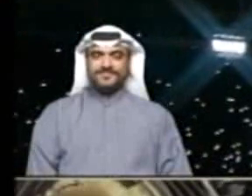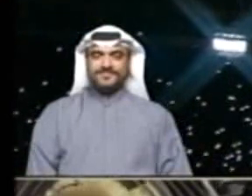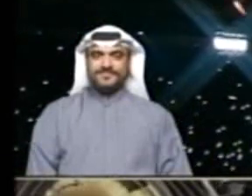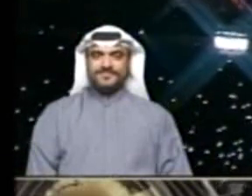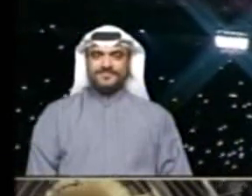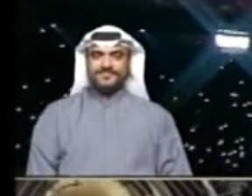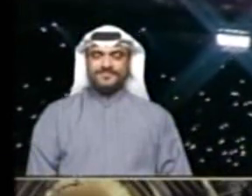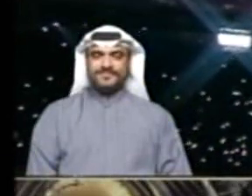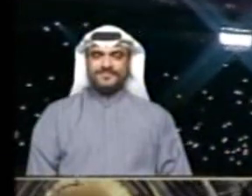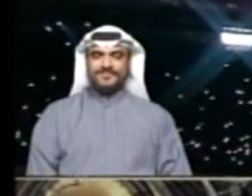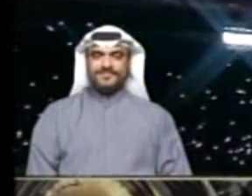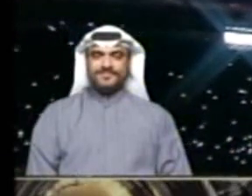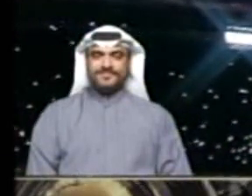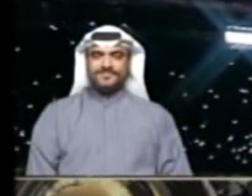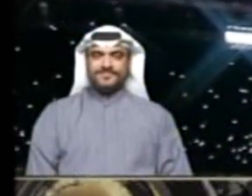عاش الخليج